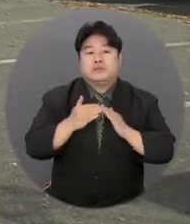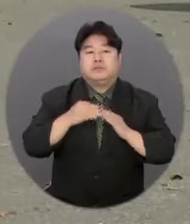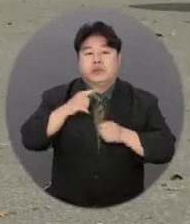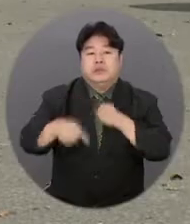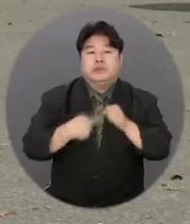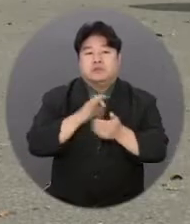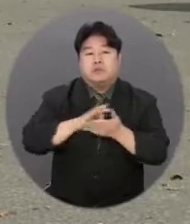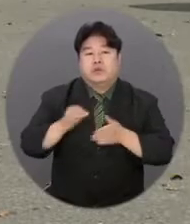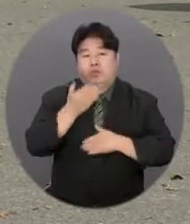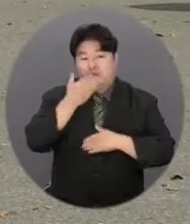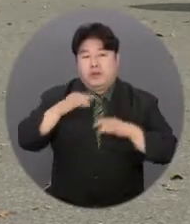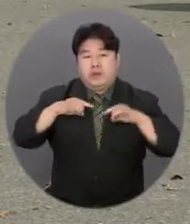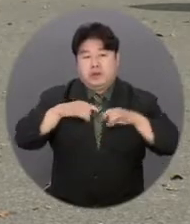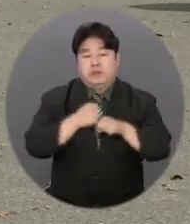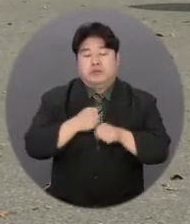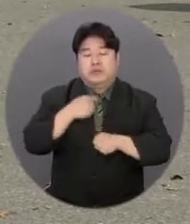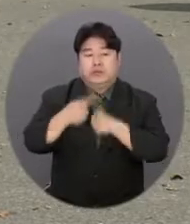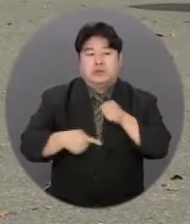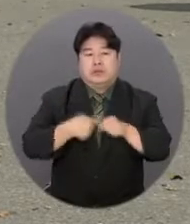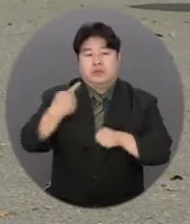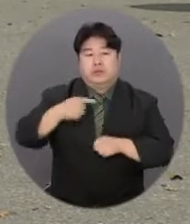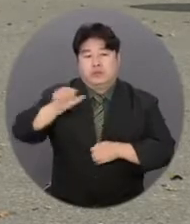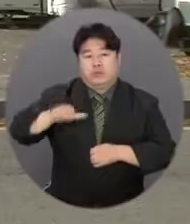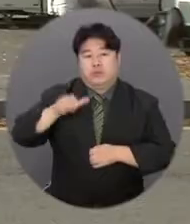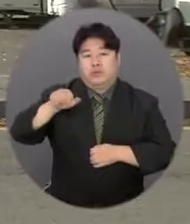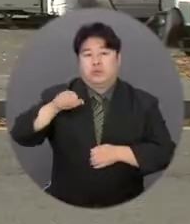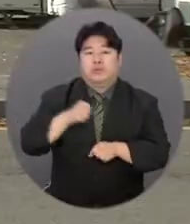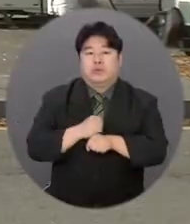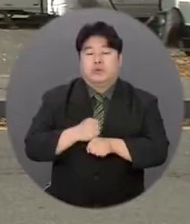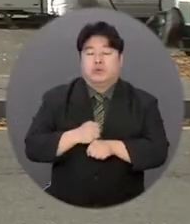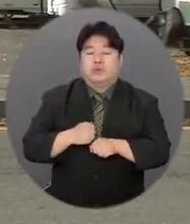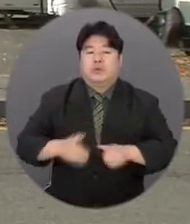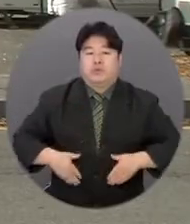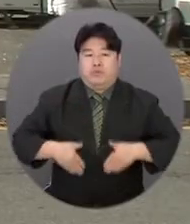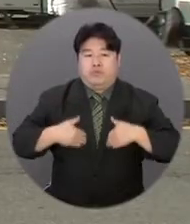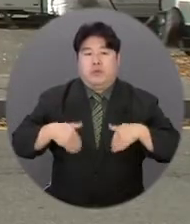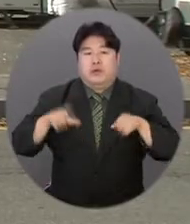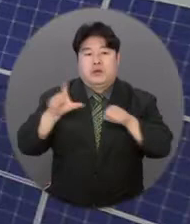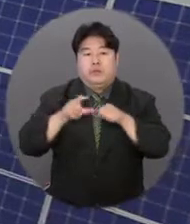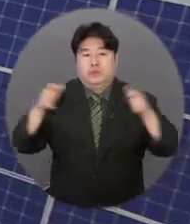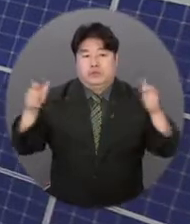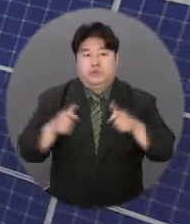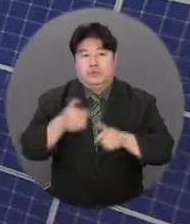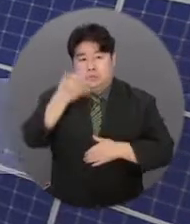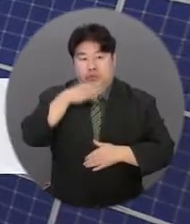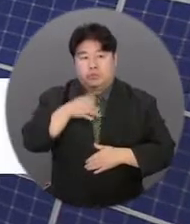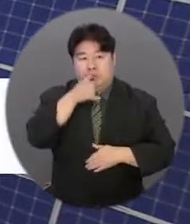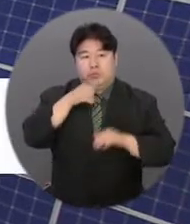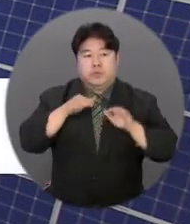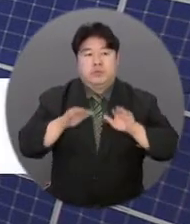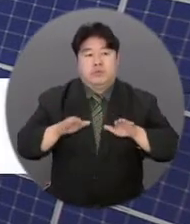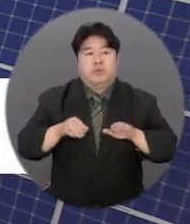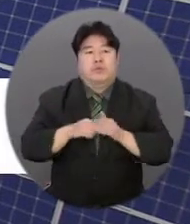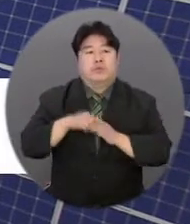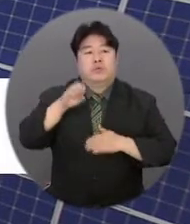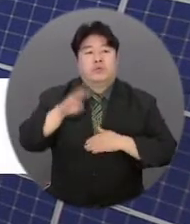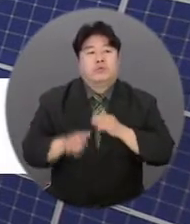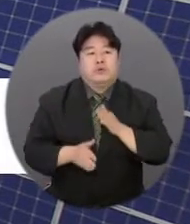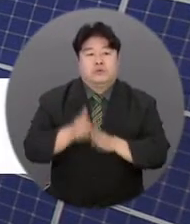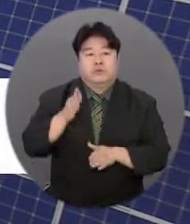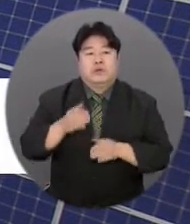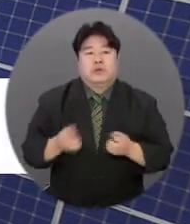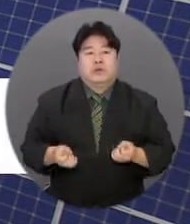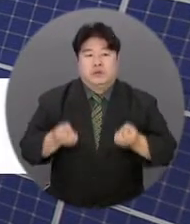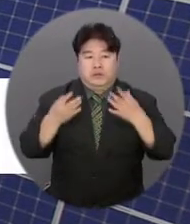있는 전력이며 연간 1,550톤의 온실가스를 감축하는 효과가 있습니다. 금번 광주시에서